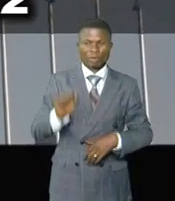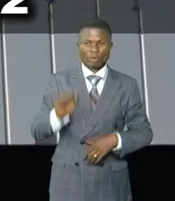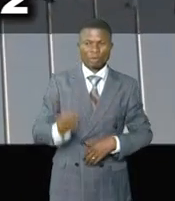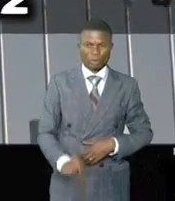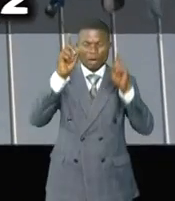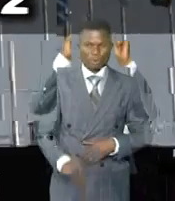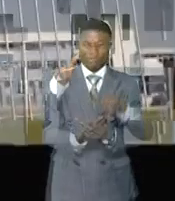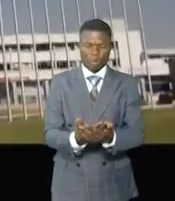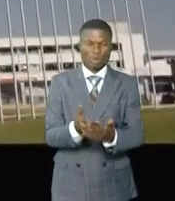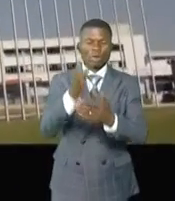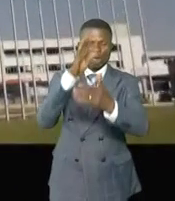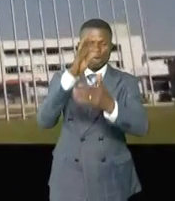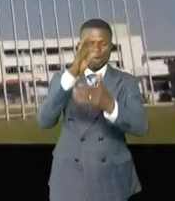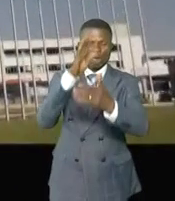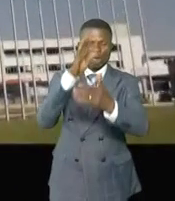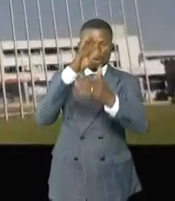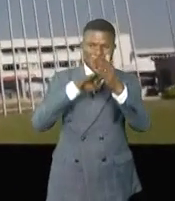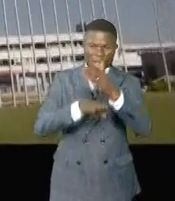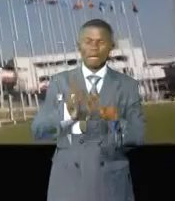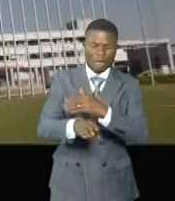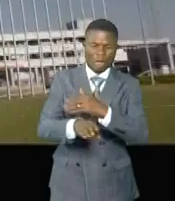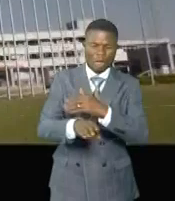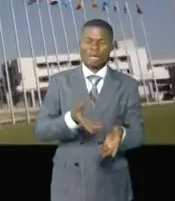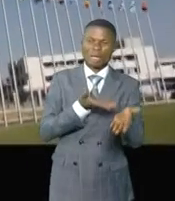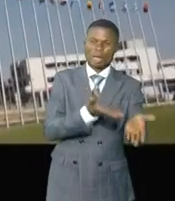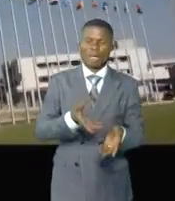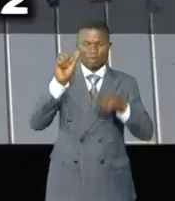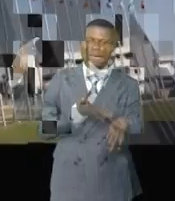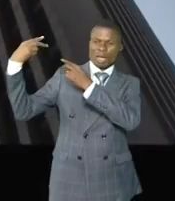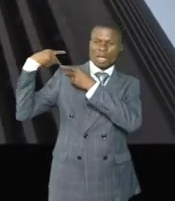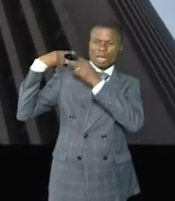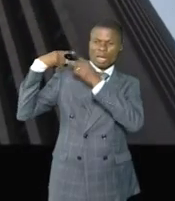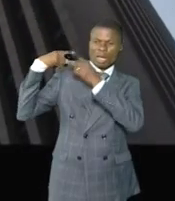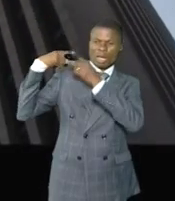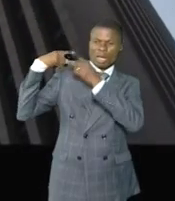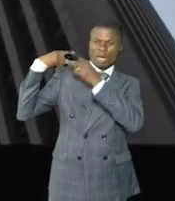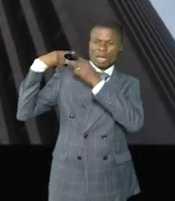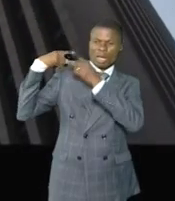de l'intégration en Afrique et l'autonomisation des pays africains dans